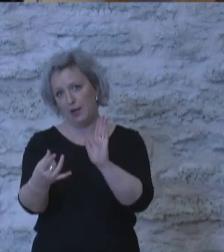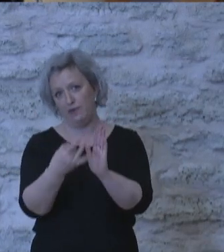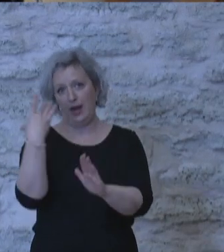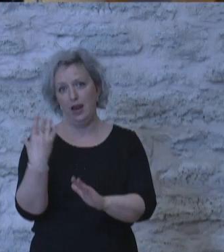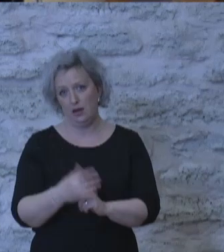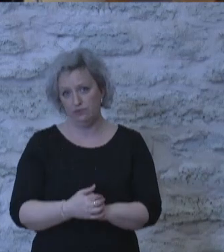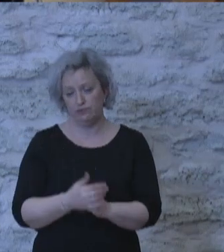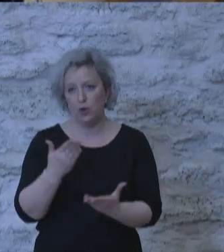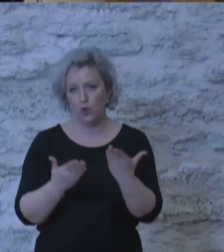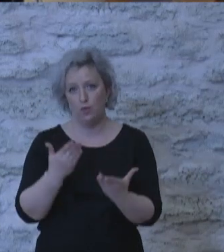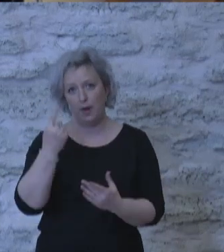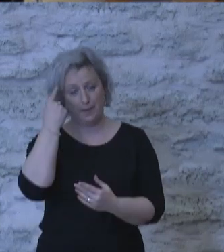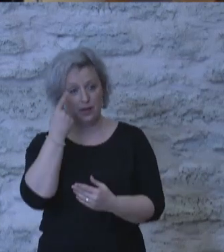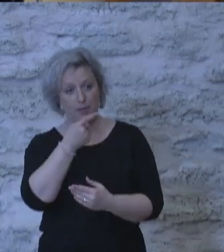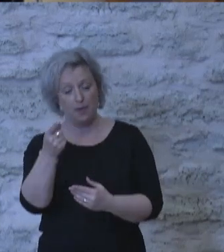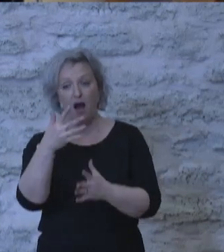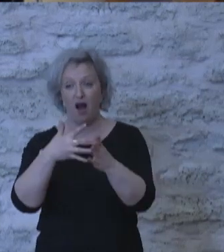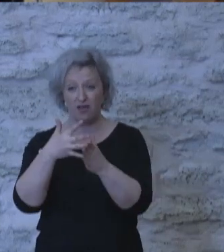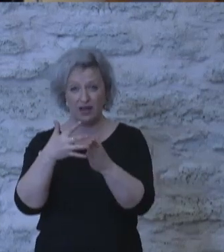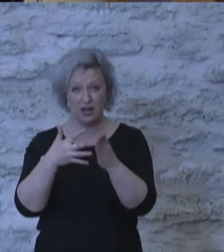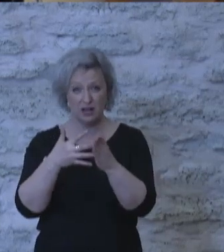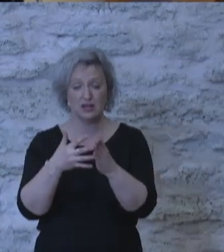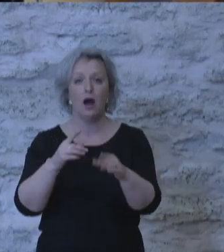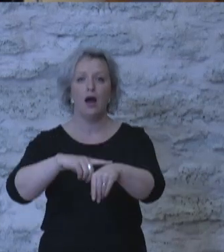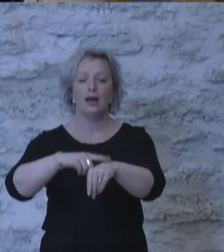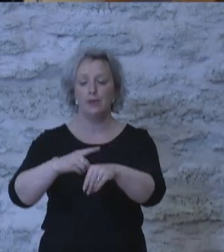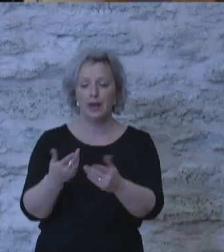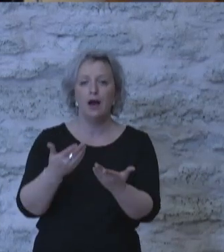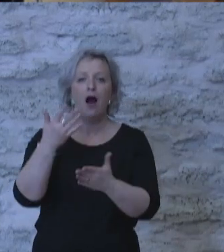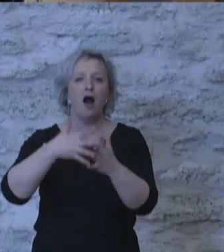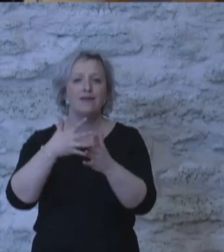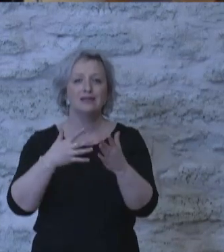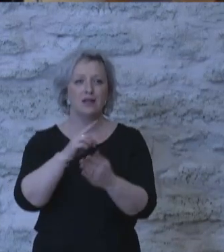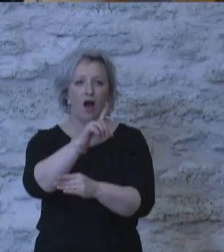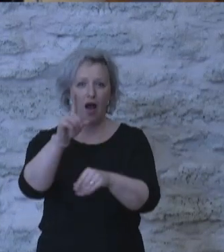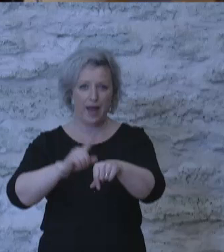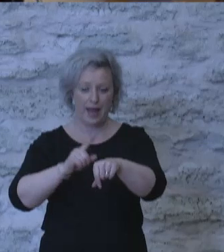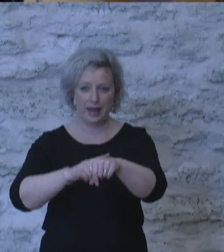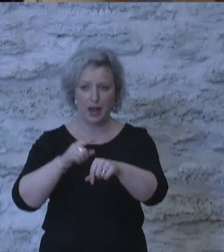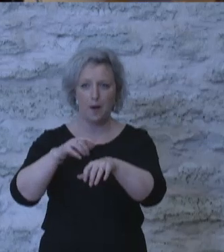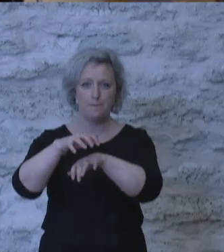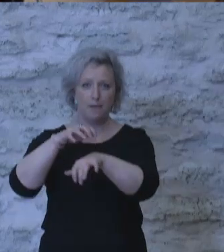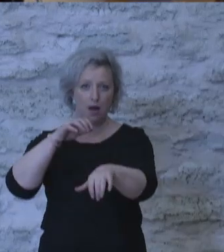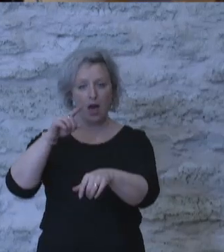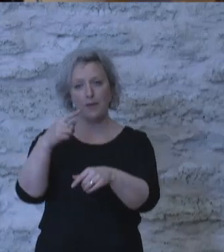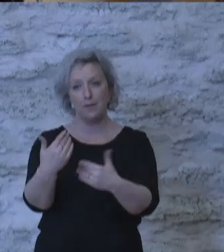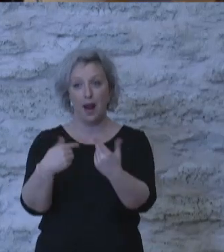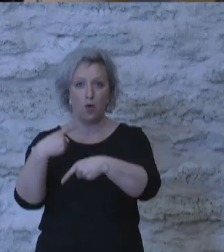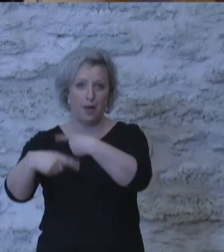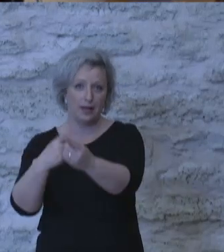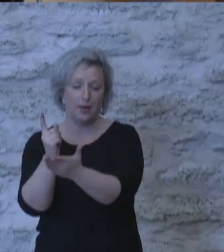tekstist, mis riigikogule on antud. Arvestades ka seda ajalist raami, mis parlamentil on antud, selle eelnu menetlemisele, see on